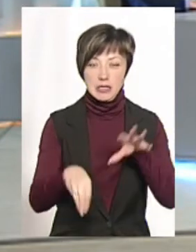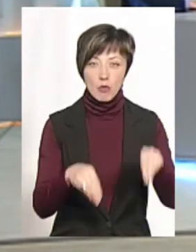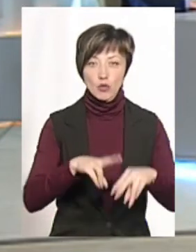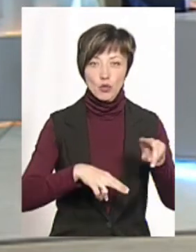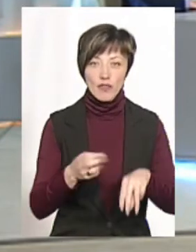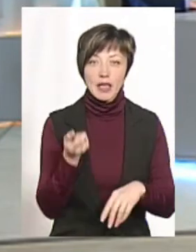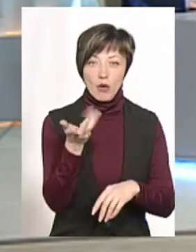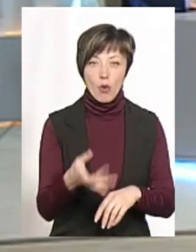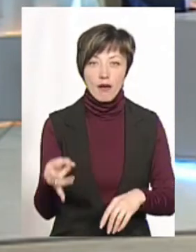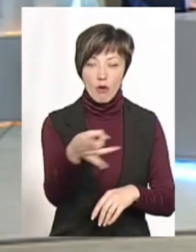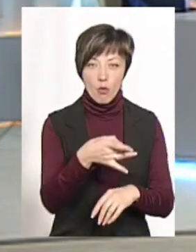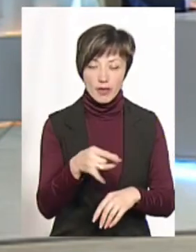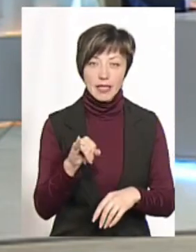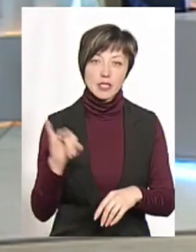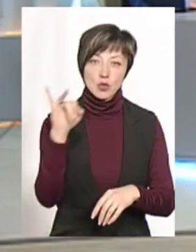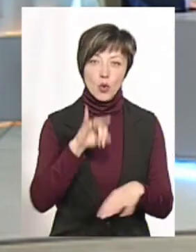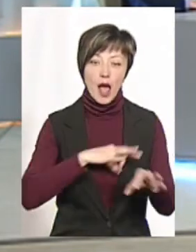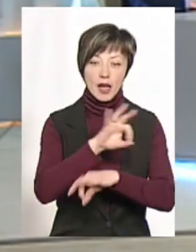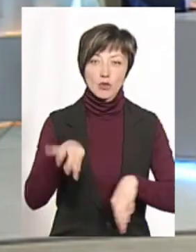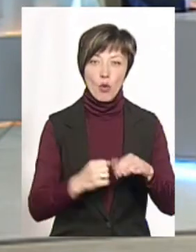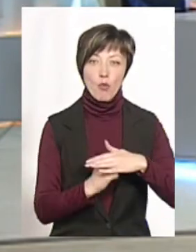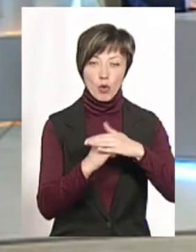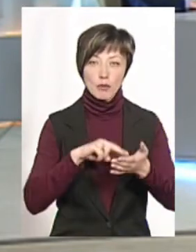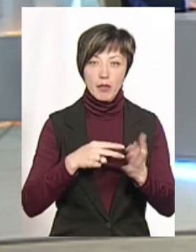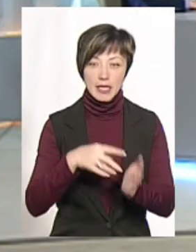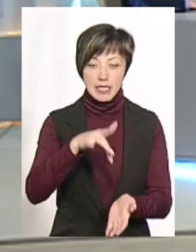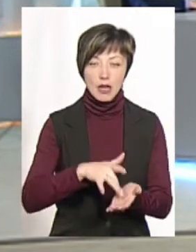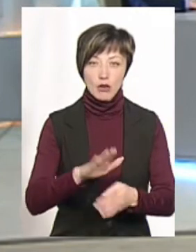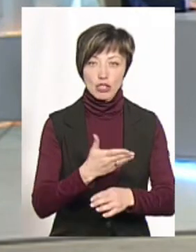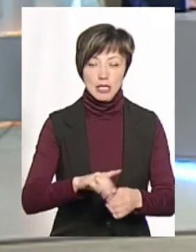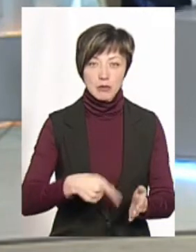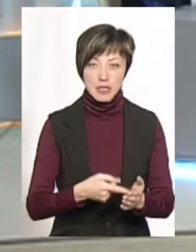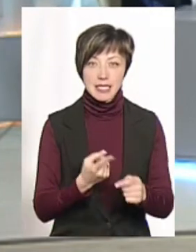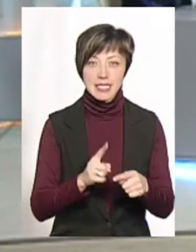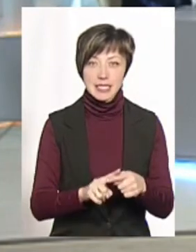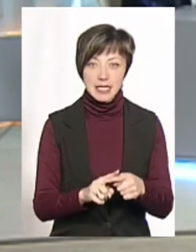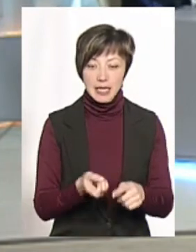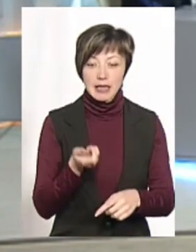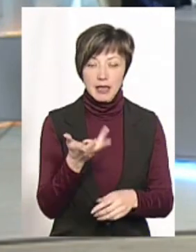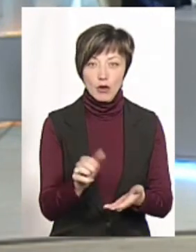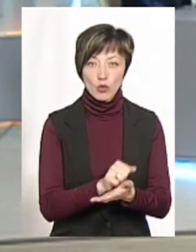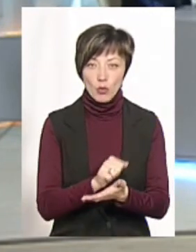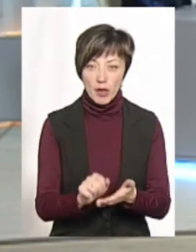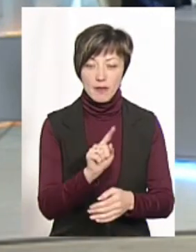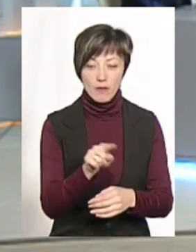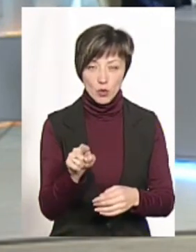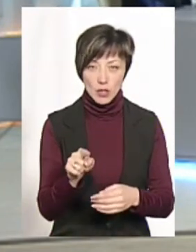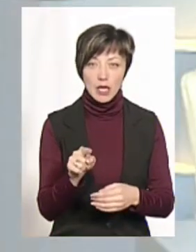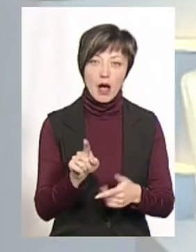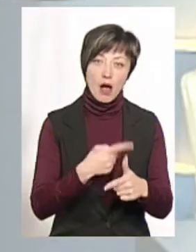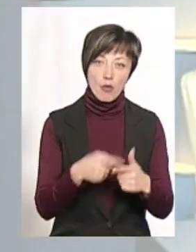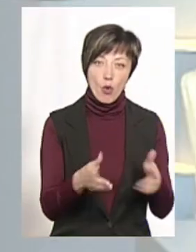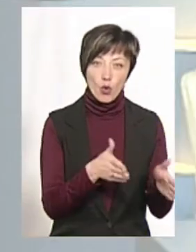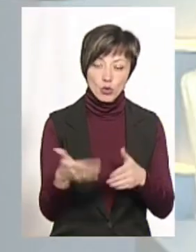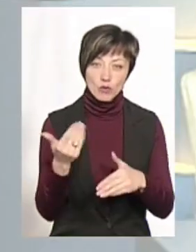мікрорайонів, ну і це історико-архітектурний опорний план центральної частини міста. цих кілька документів, вони